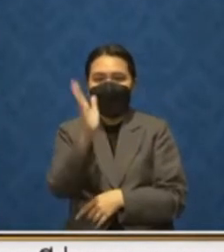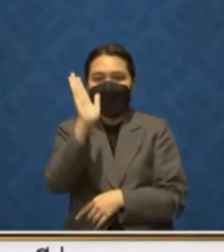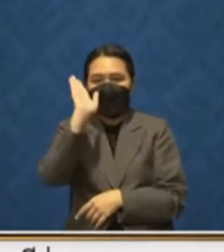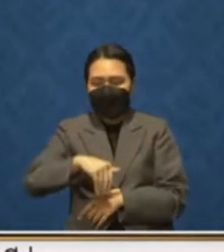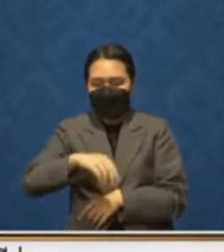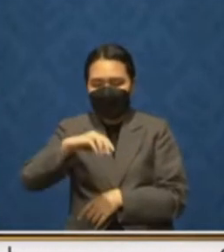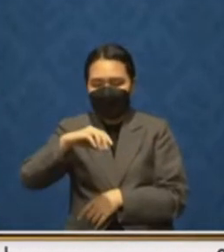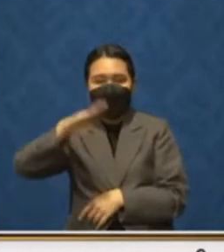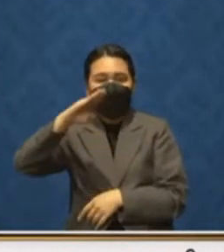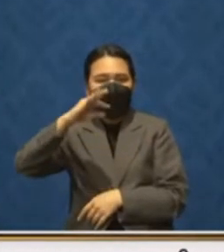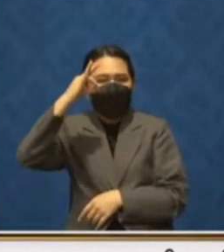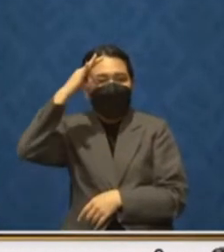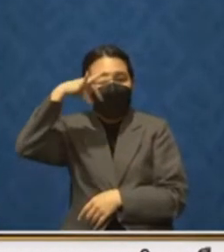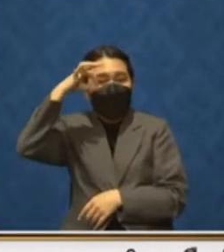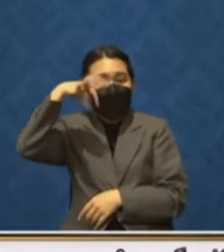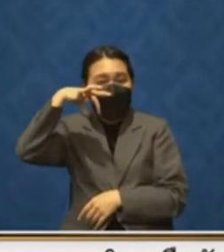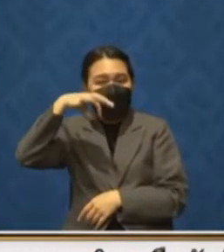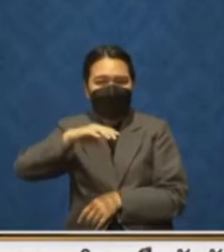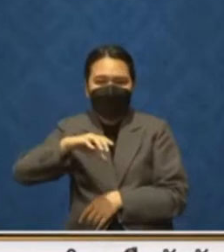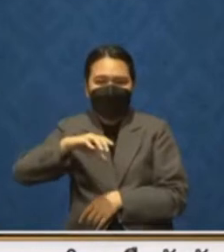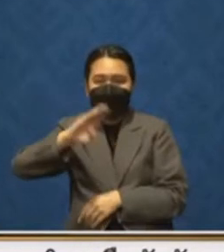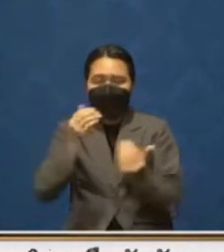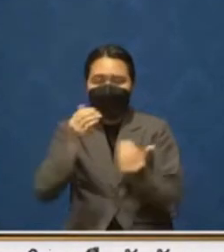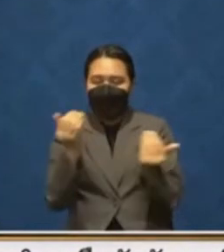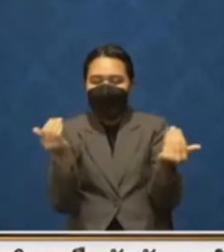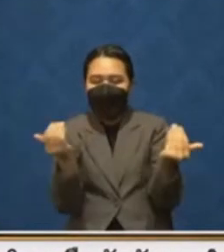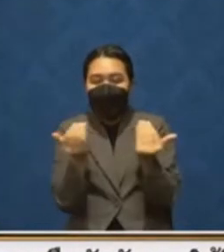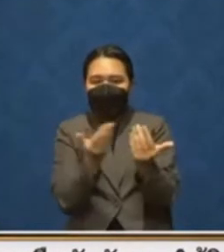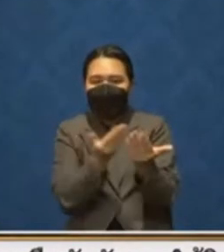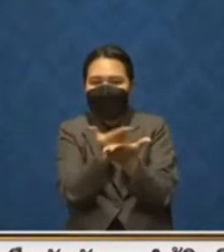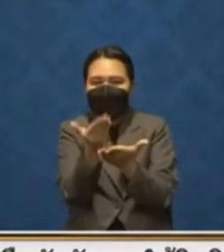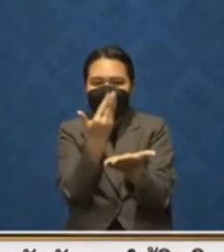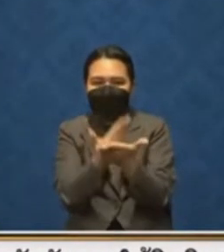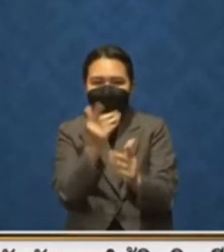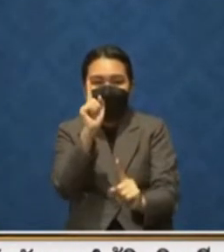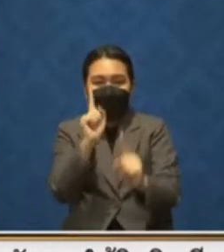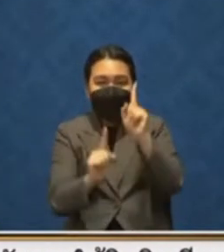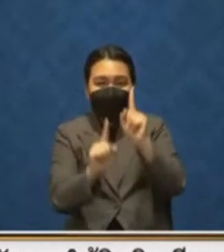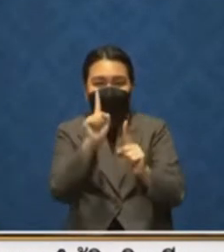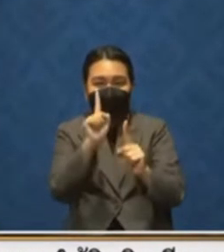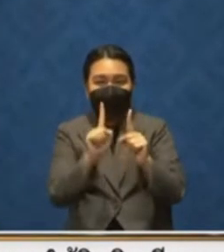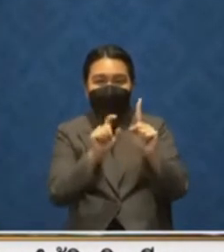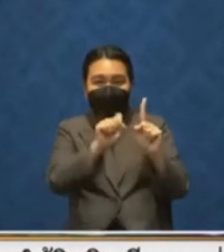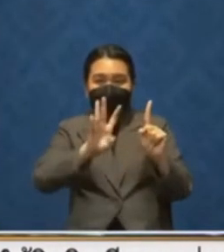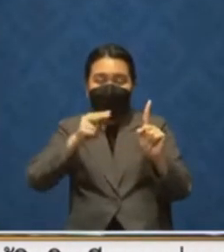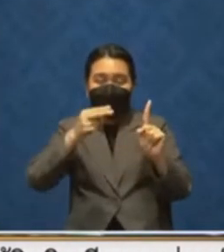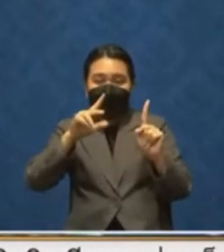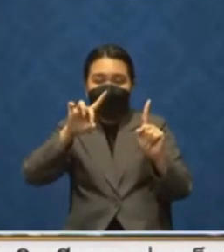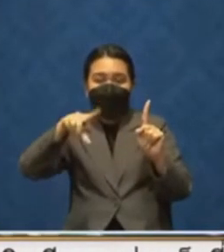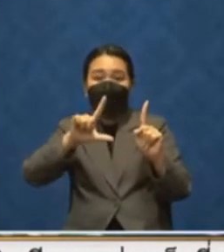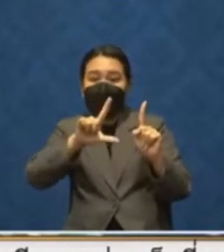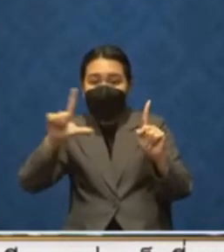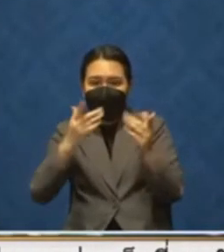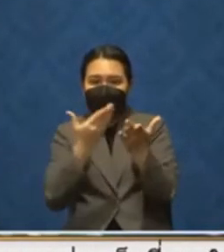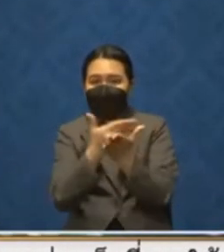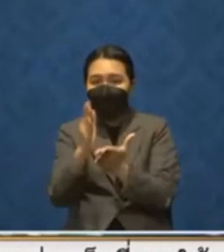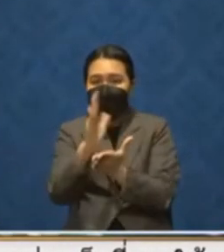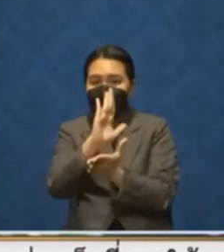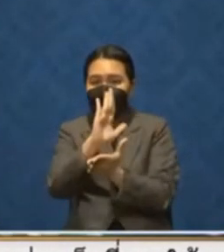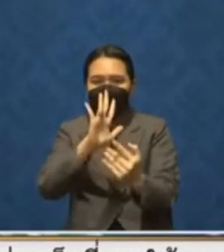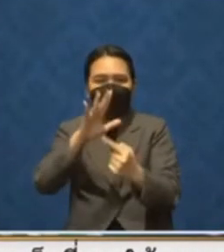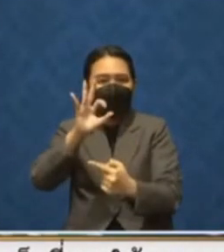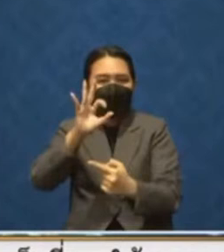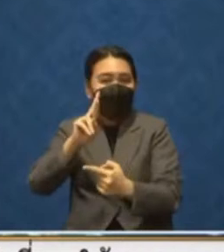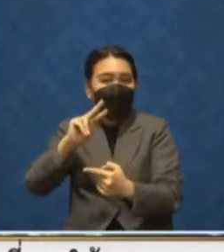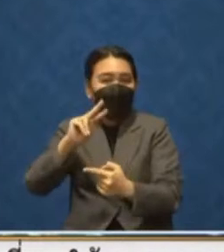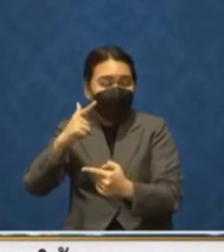ปตทบริษัทลูกนี่ก็ไปซื้อหุ้นแสนสี่หมื่นแปดพันล้านบาทที่แฟรงค์เฟิร์ตเอาเป็นเอกชนจะเริ่มตี